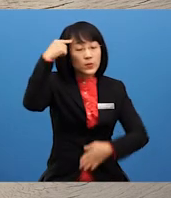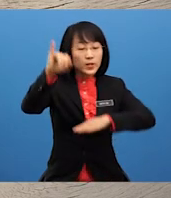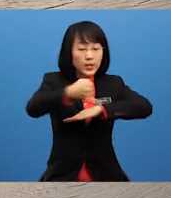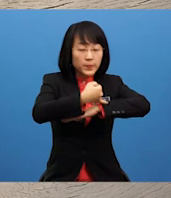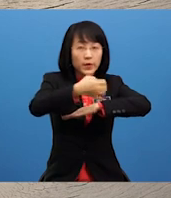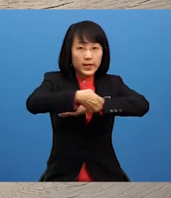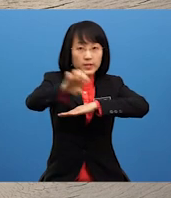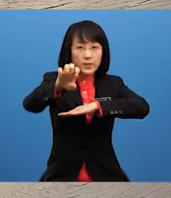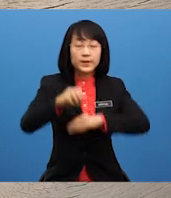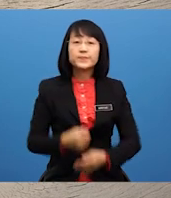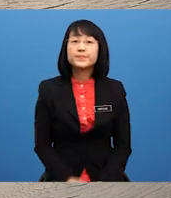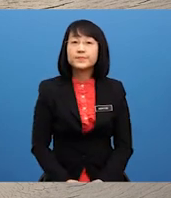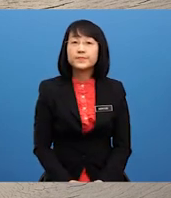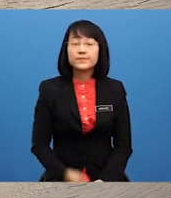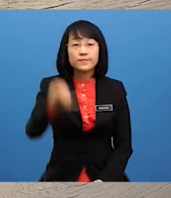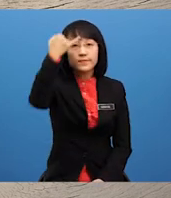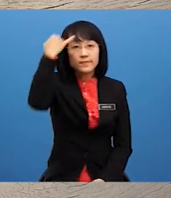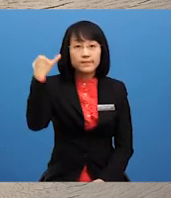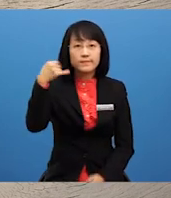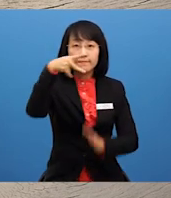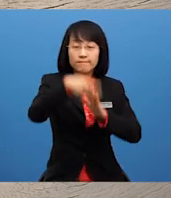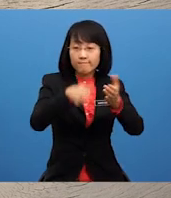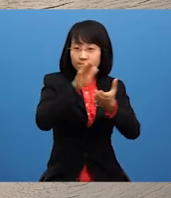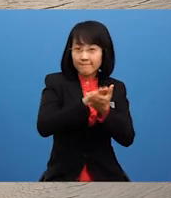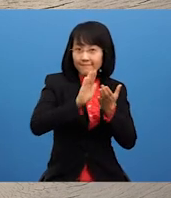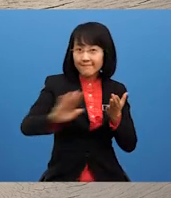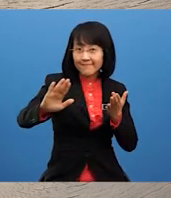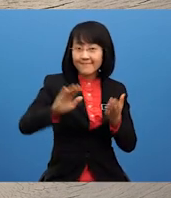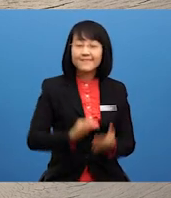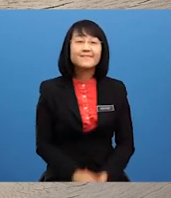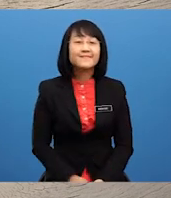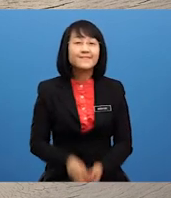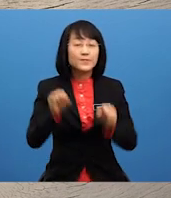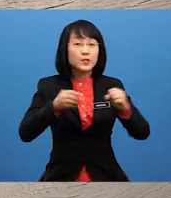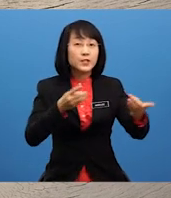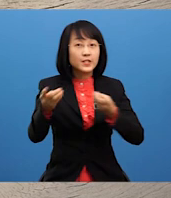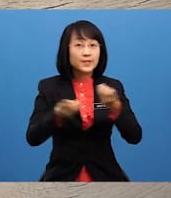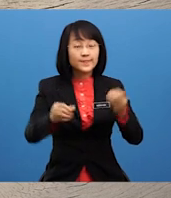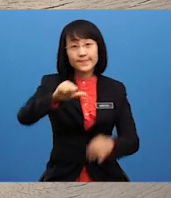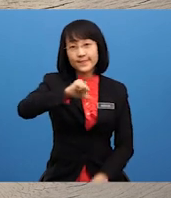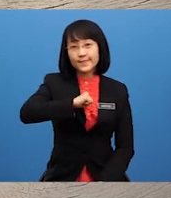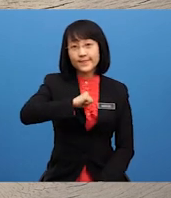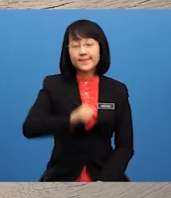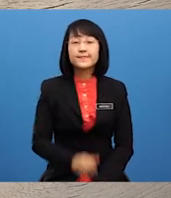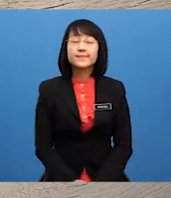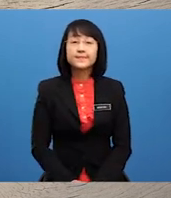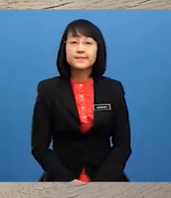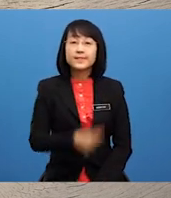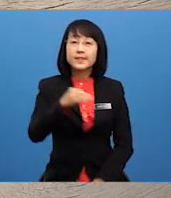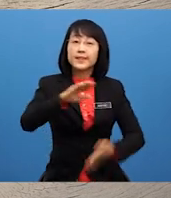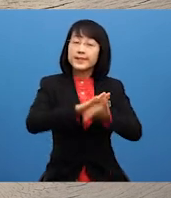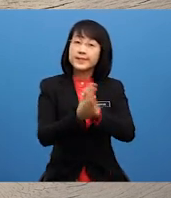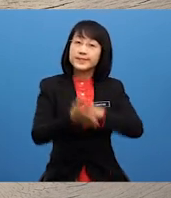Seterusnya, ilmu persilatan. Ilmu persilatan akan mampu mendisiplinkan diri dan